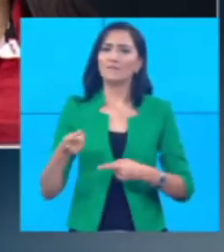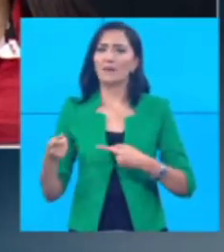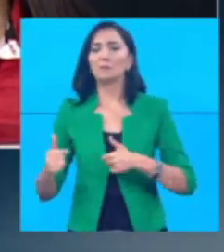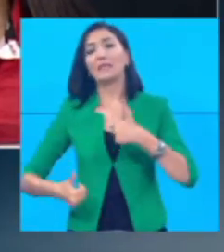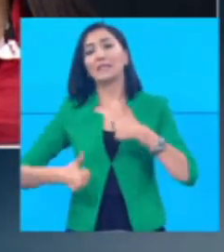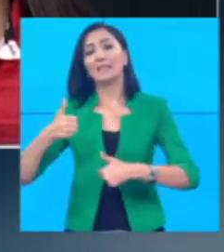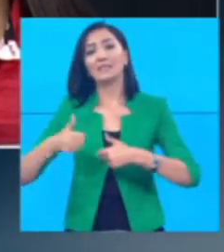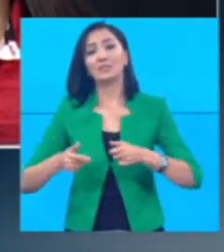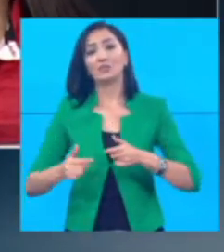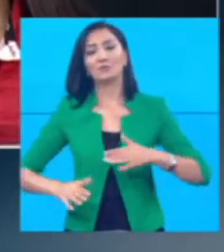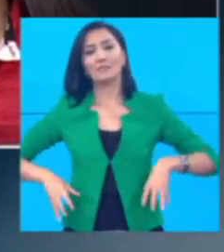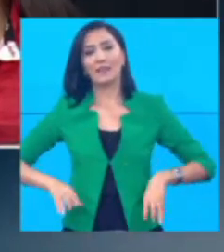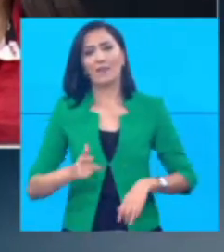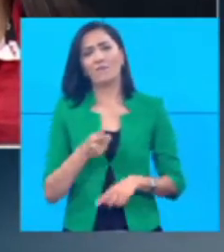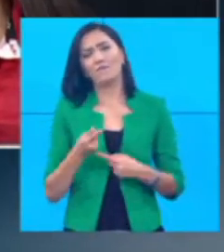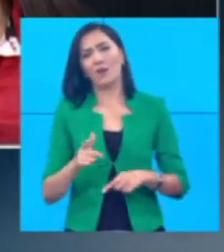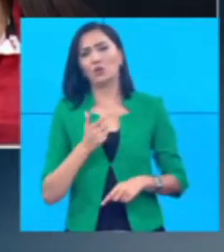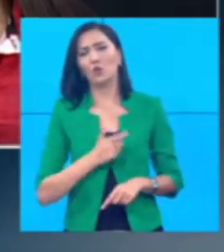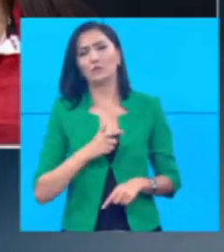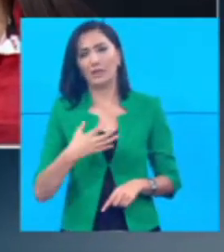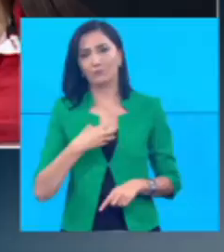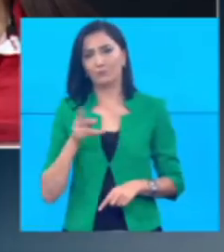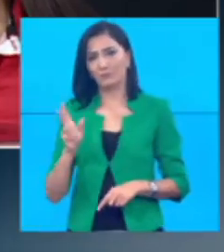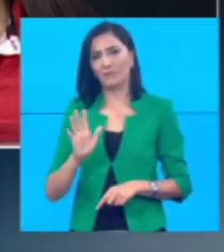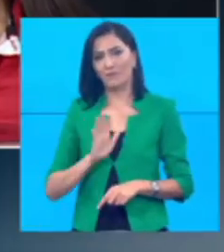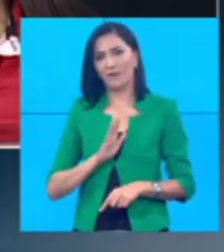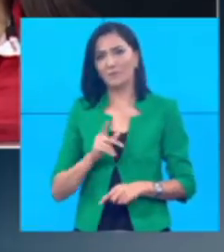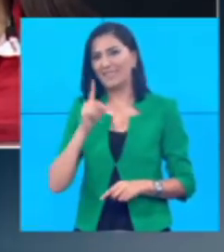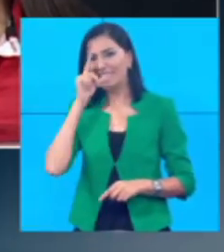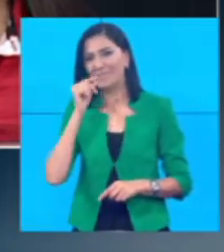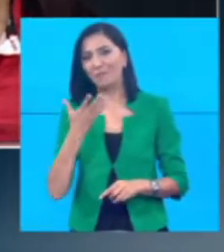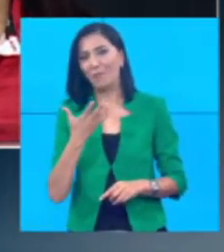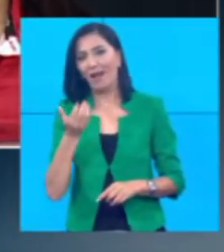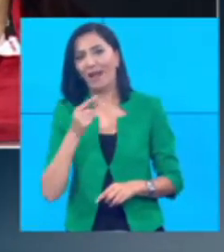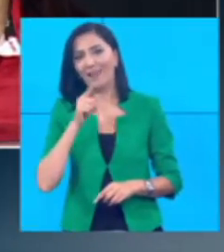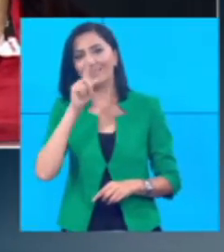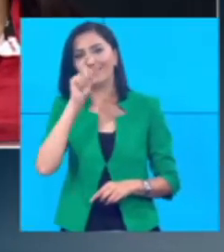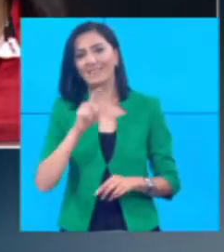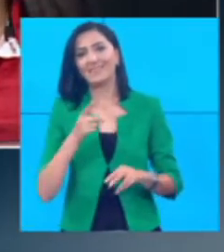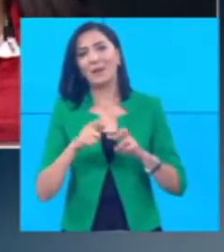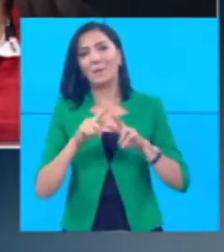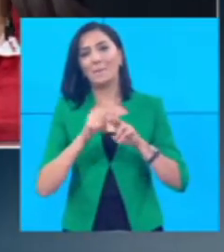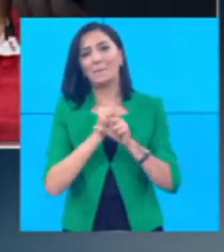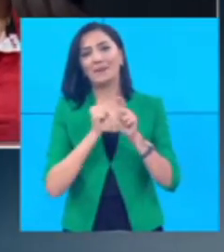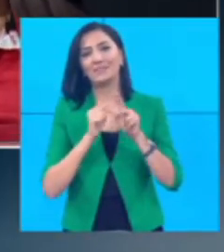farklı yarış özellikleri. Yarış sandalyelerimiz özel yapılıyor. Hı-hı. Senin kendine ait bir sandalyen var mı? Evet. Kim aldı? Bacra belediyesi.